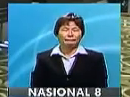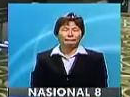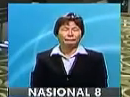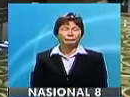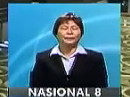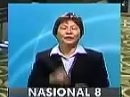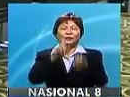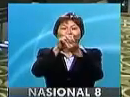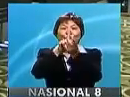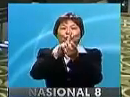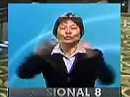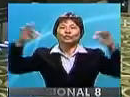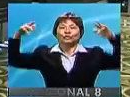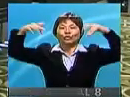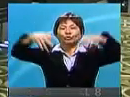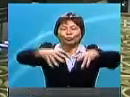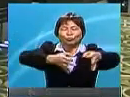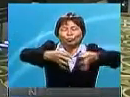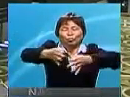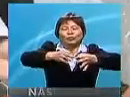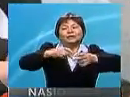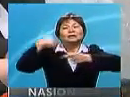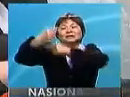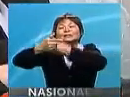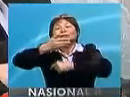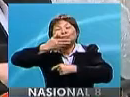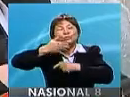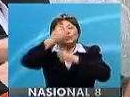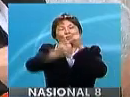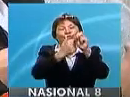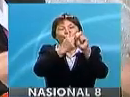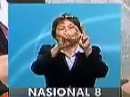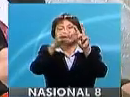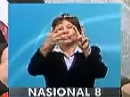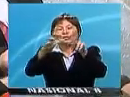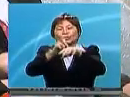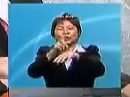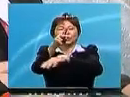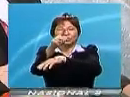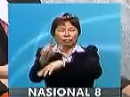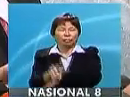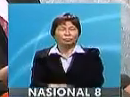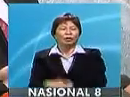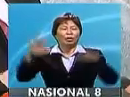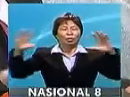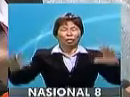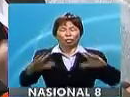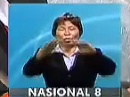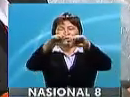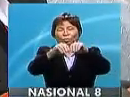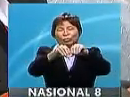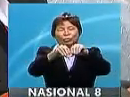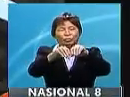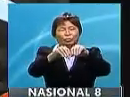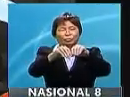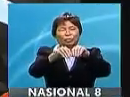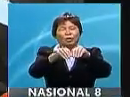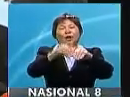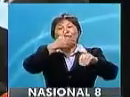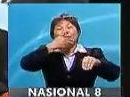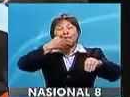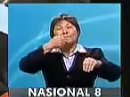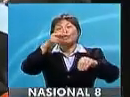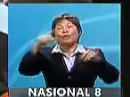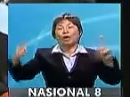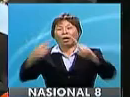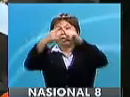Beliau ditemui pada Konvensyen Penerangan Generasi Muda 2015 di Kuala Lumpur. Konvensyen Anjuran Bahagian Penerangan Pemuda UMNO